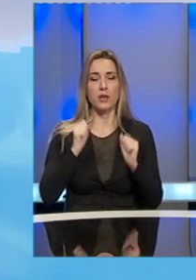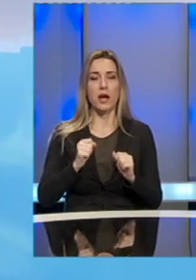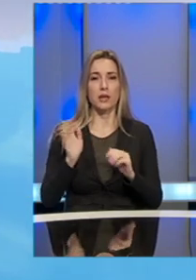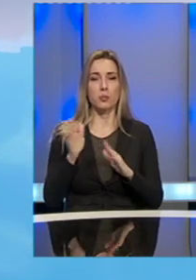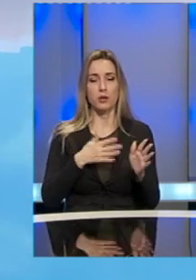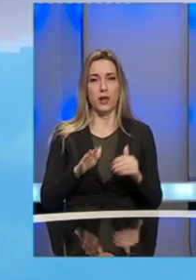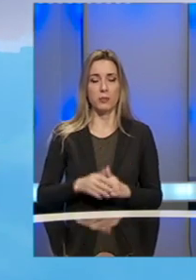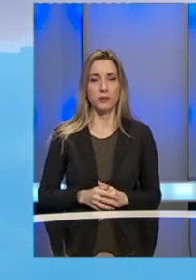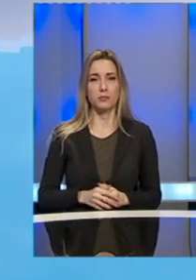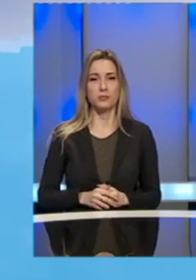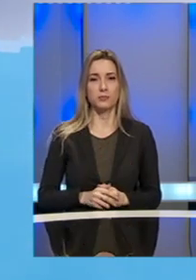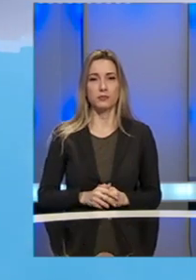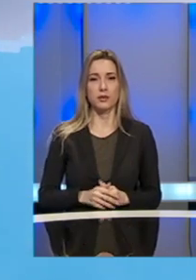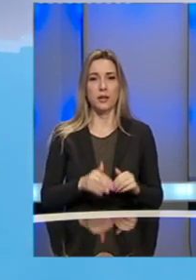udarima.